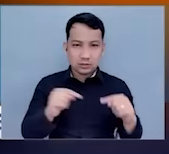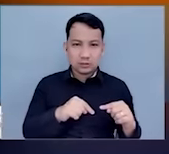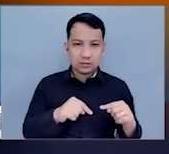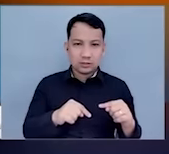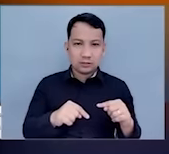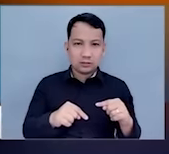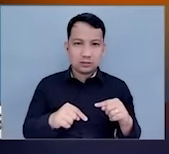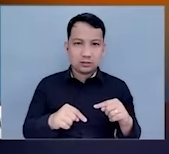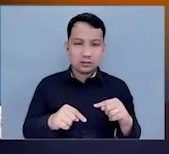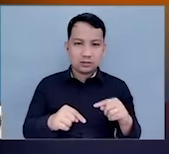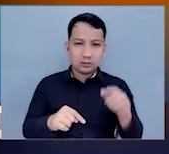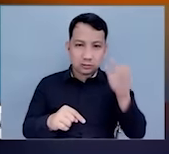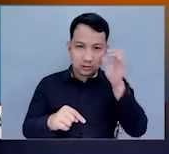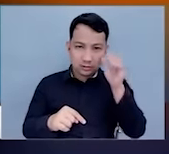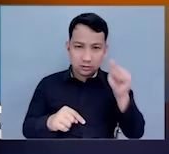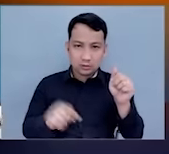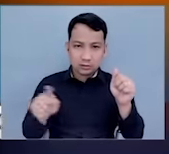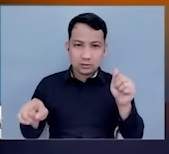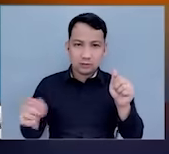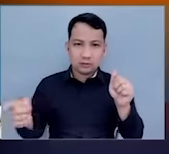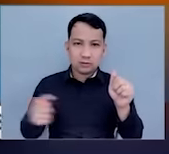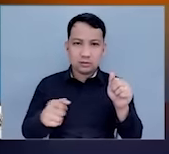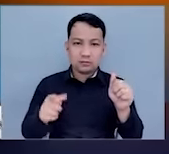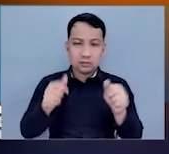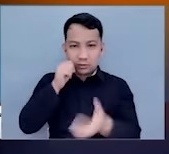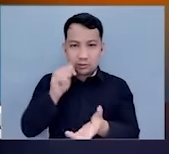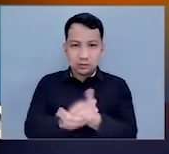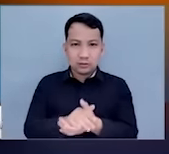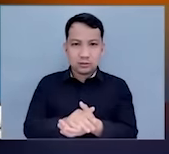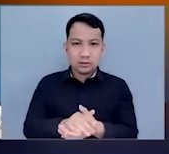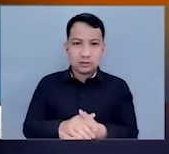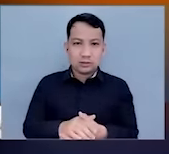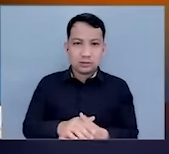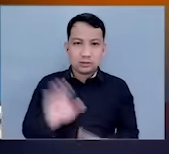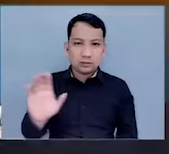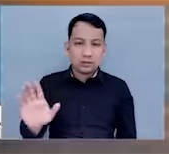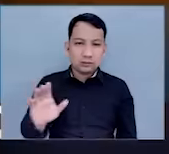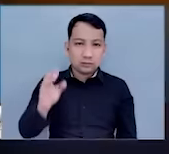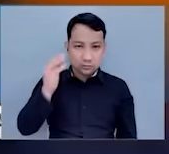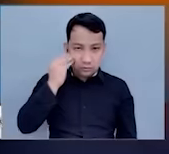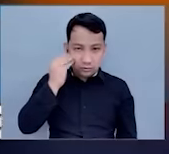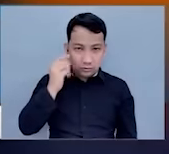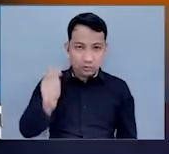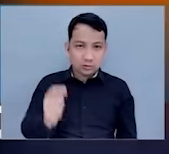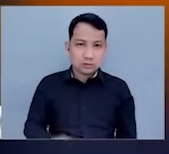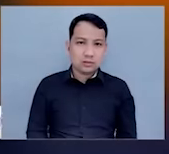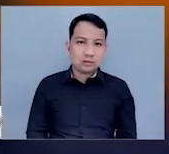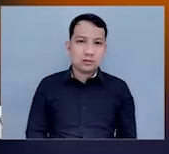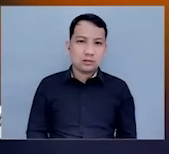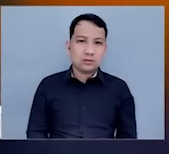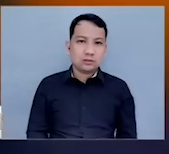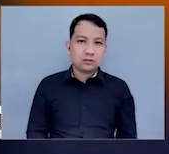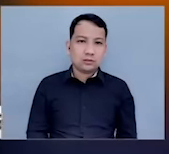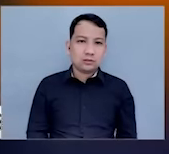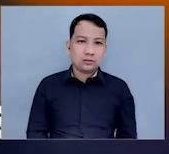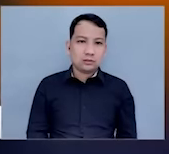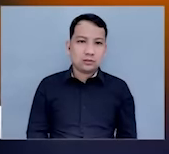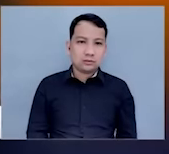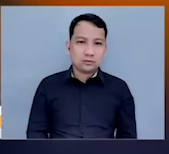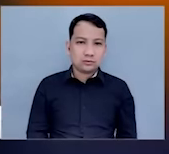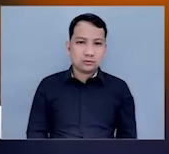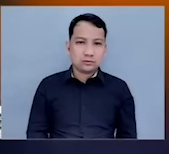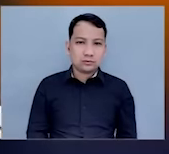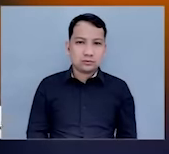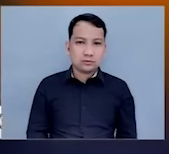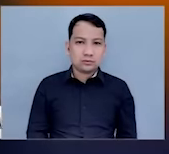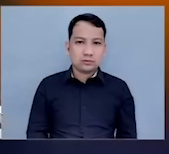forward Calvin Abueva at ang asawa ni San Miguel player Mo Tautuaa. Sino ba yan? Oo nga,